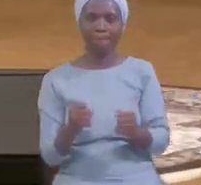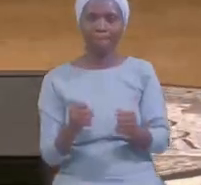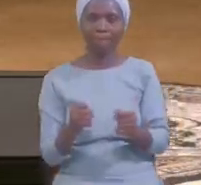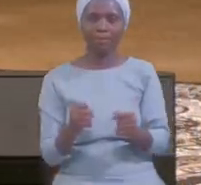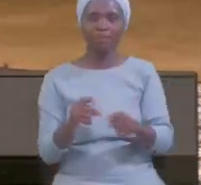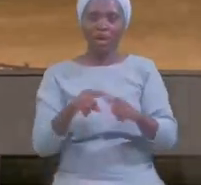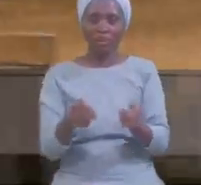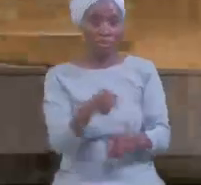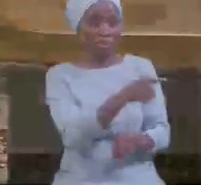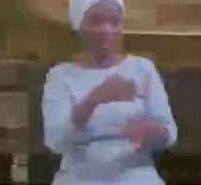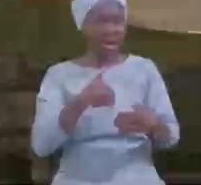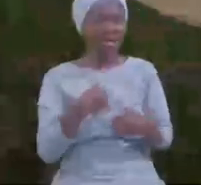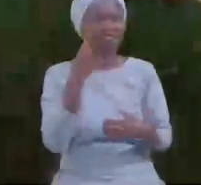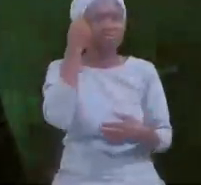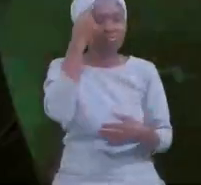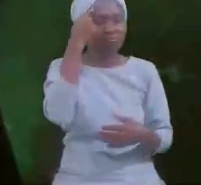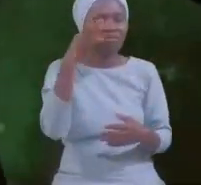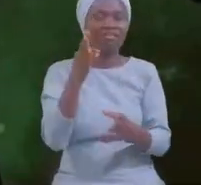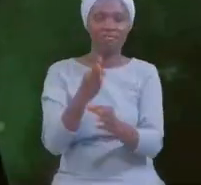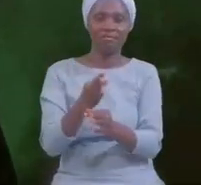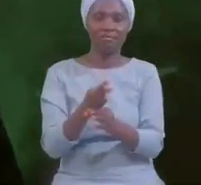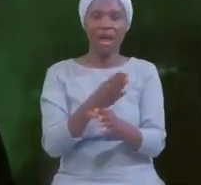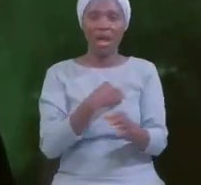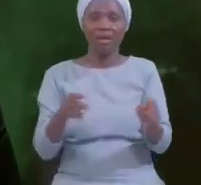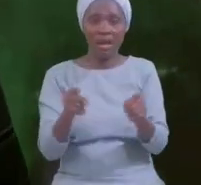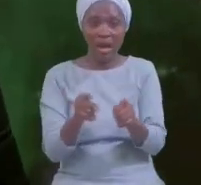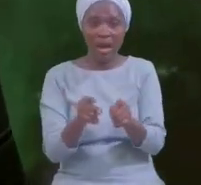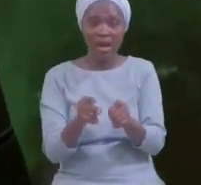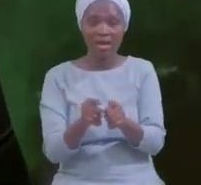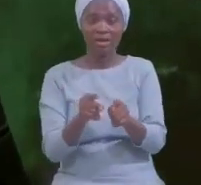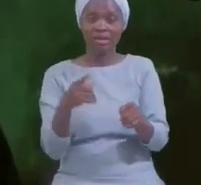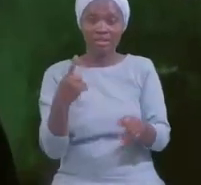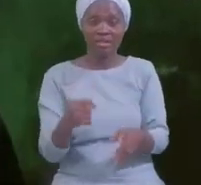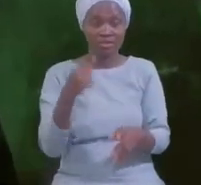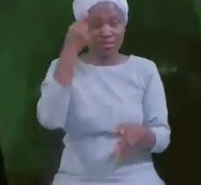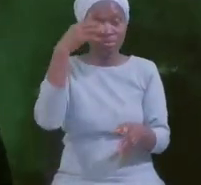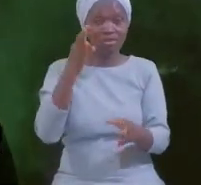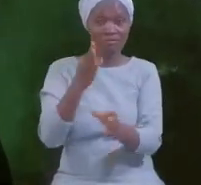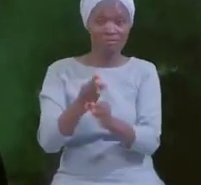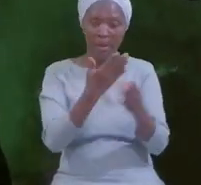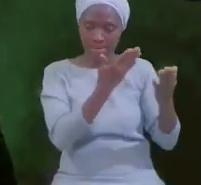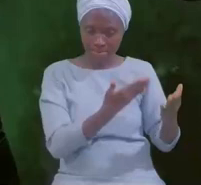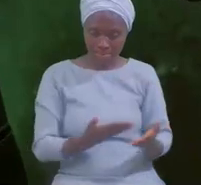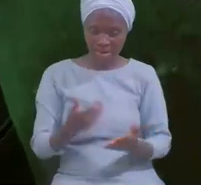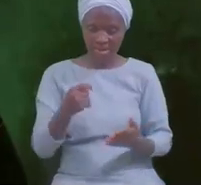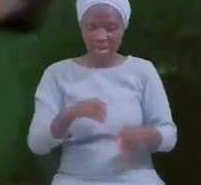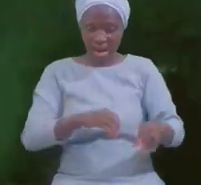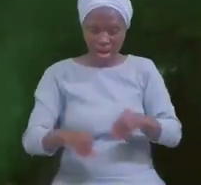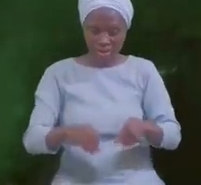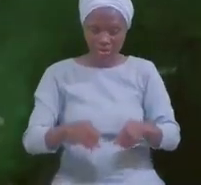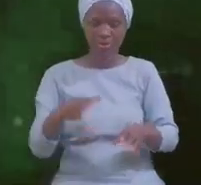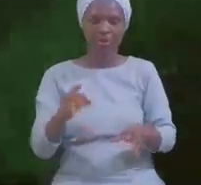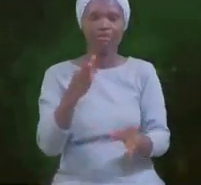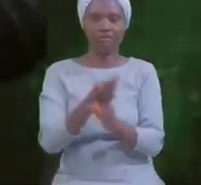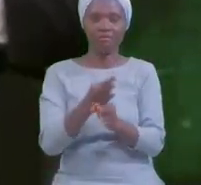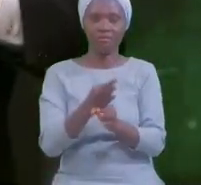foi. Ils ont eu des, et la foi, la pensée de foi a conduit à un acte de foi.